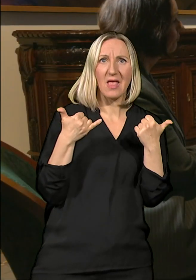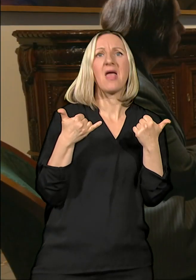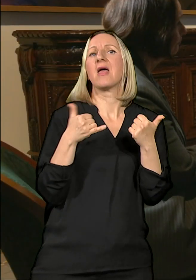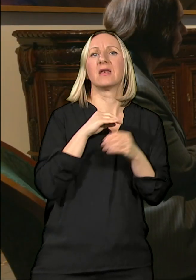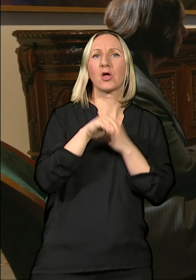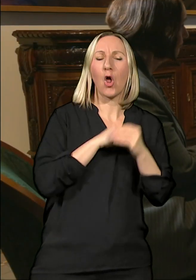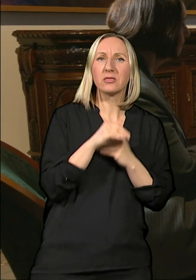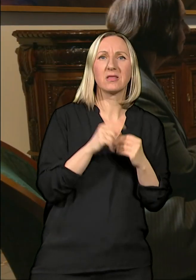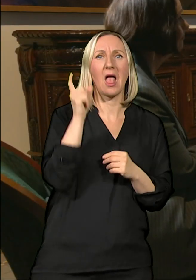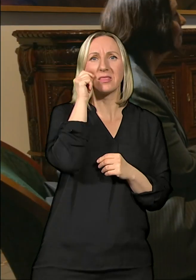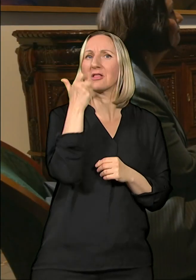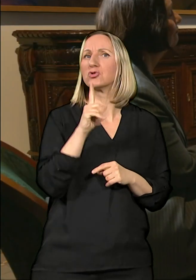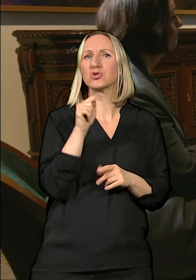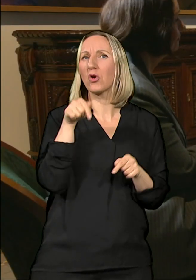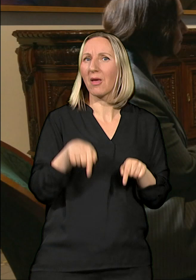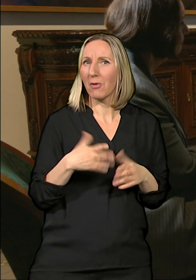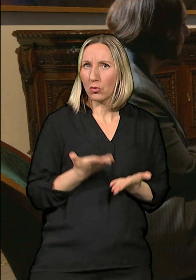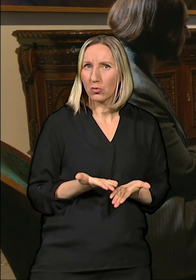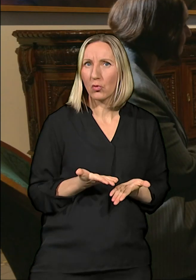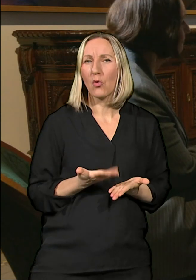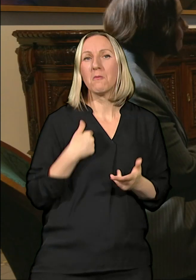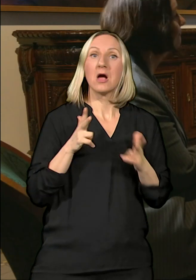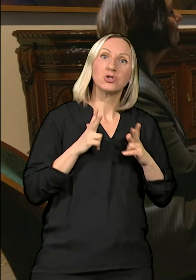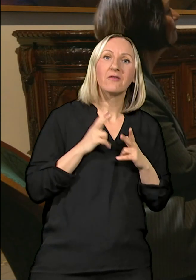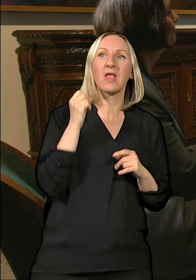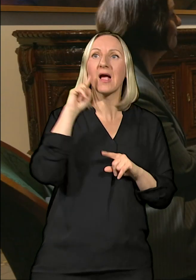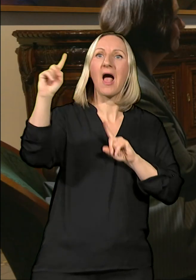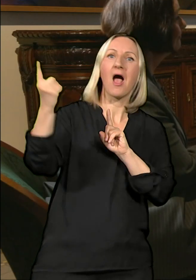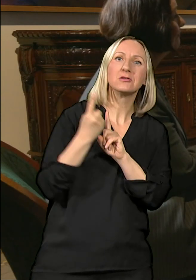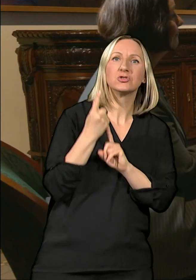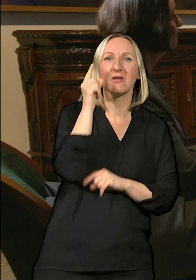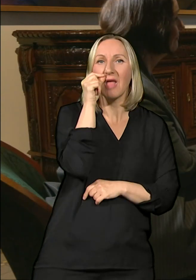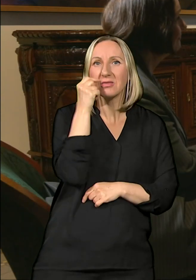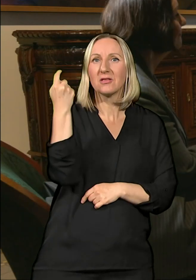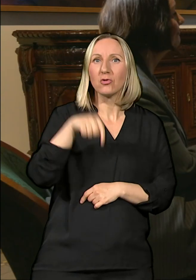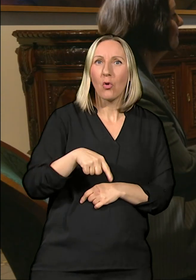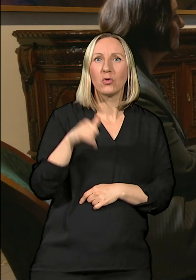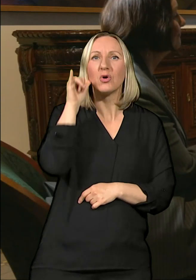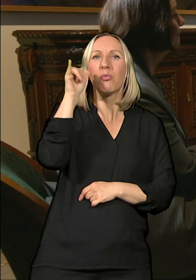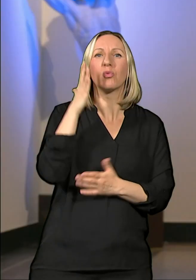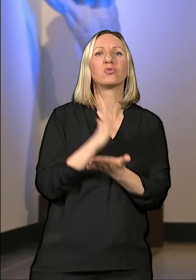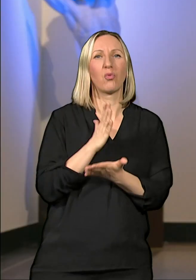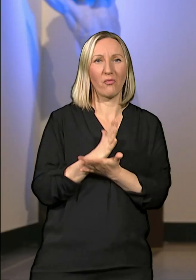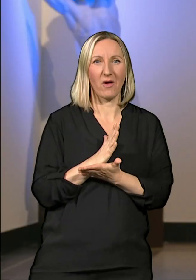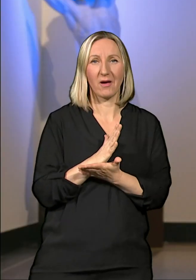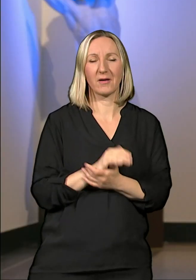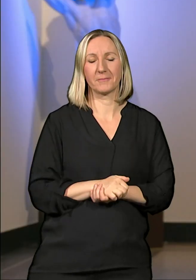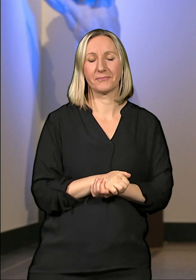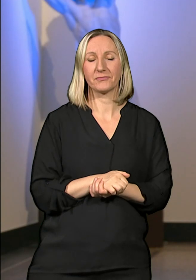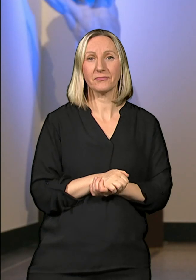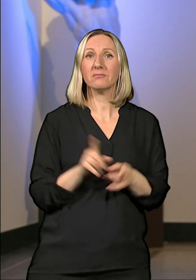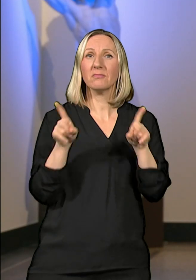otac koji često nije tu, pa to iščekivanje oca da dođe sa puta i tako dalje. Sa druge